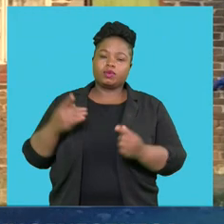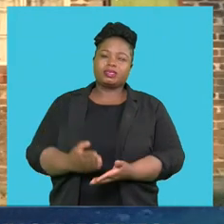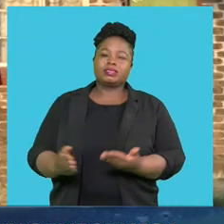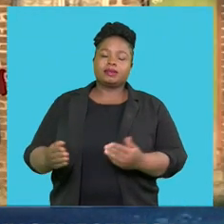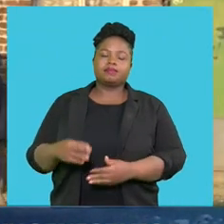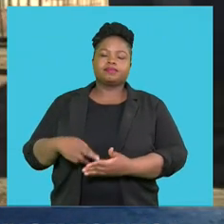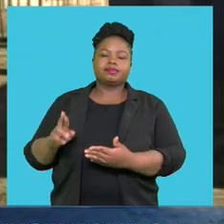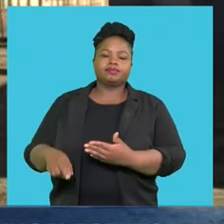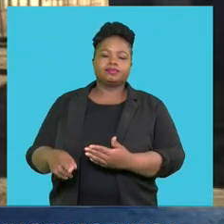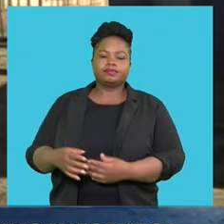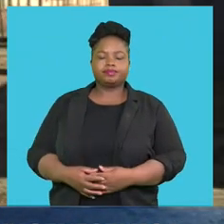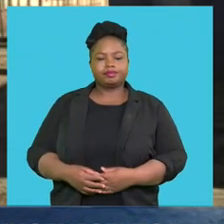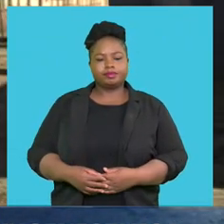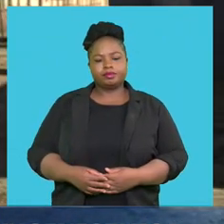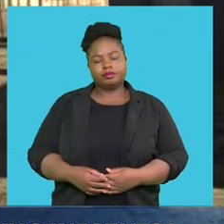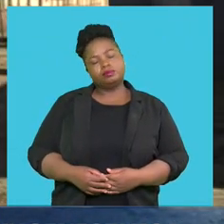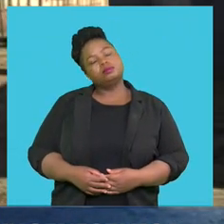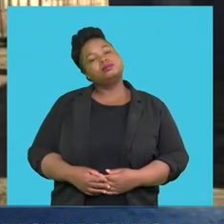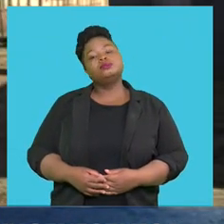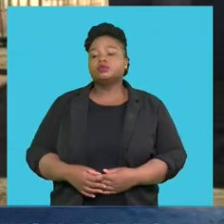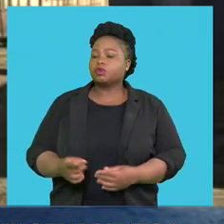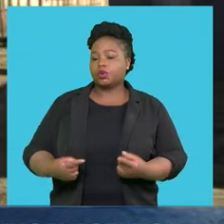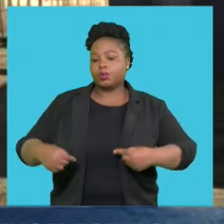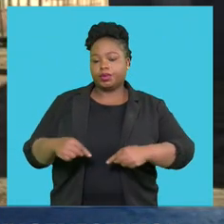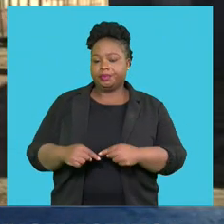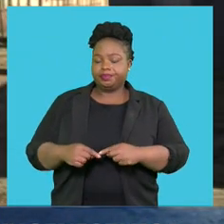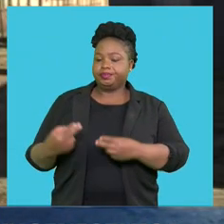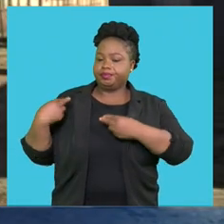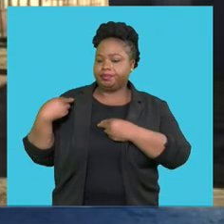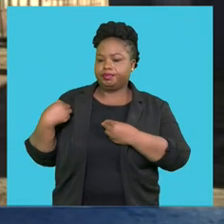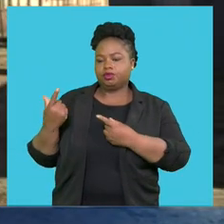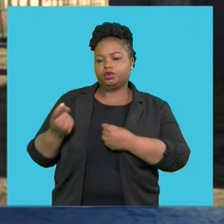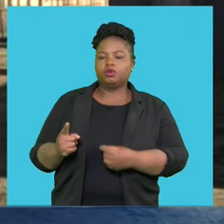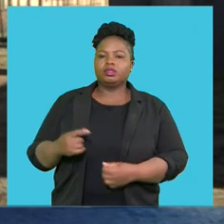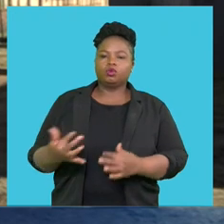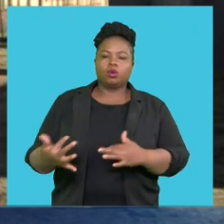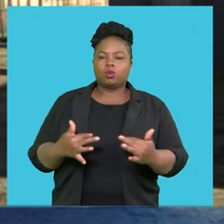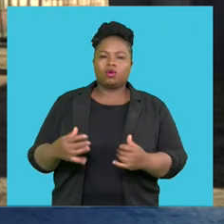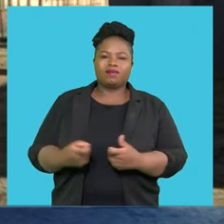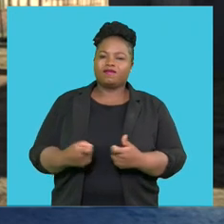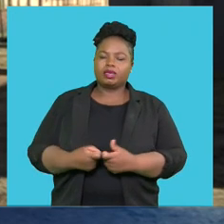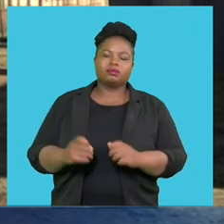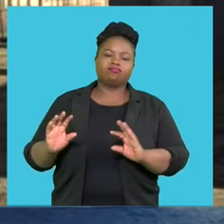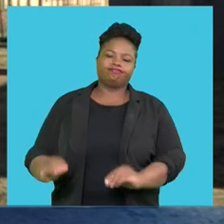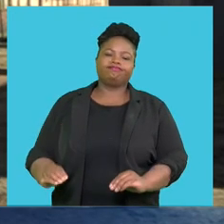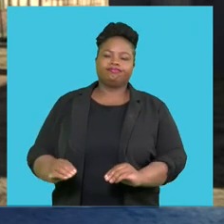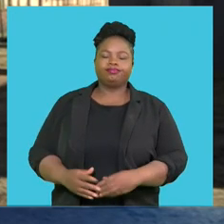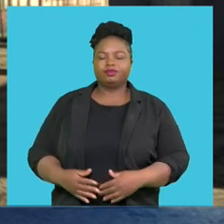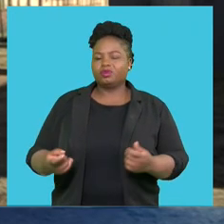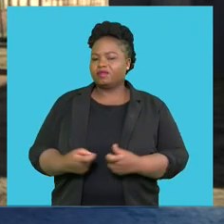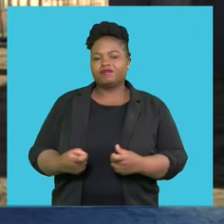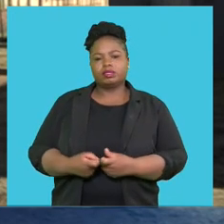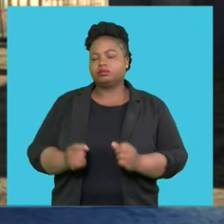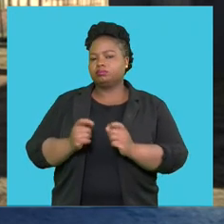kwemphumela yokhetho. Thina ikakhulukazi sibhekelele kakhulu ukuthi kungabikho umsindo. Kungabikho umuntu olimalayo emva